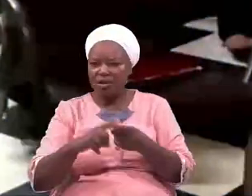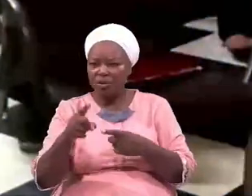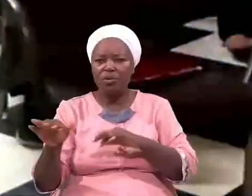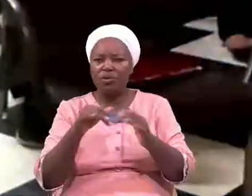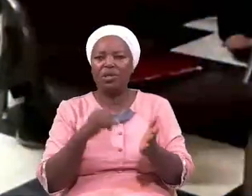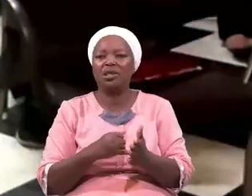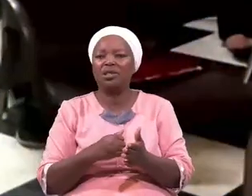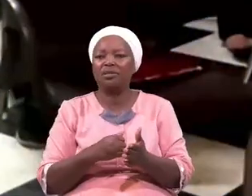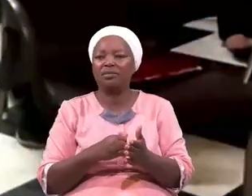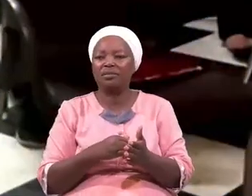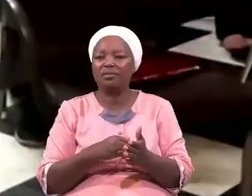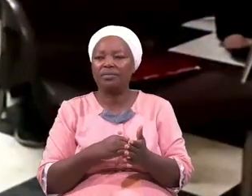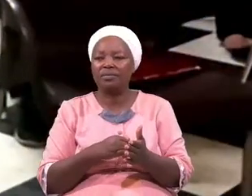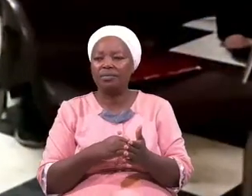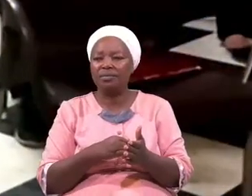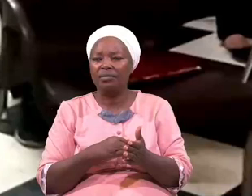et fait tout ce qu'il vous dira.